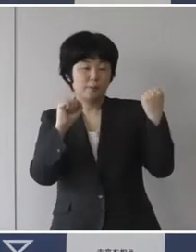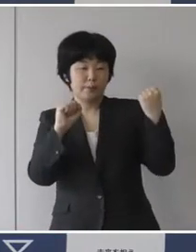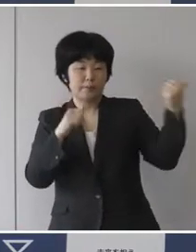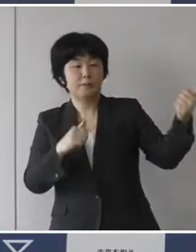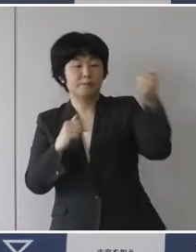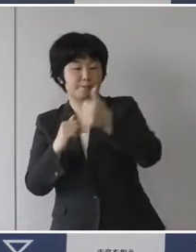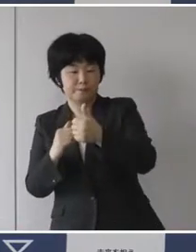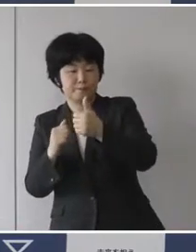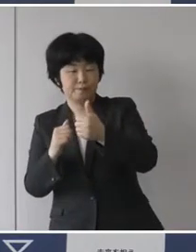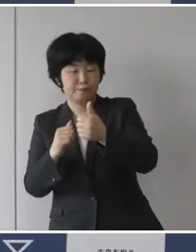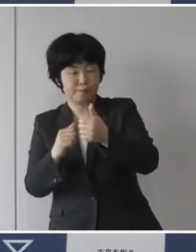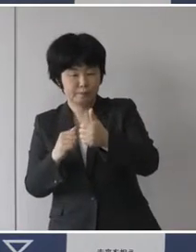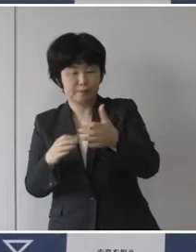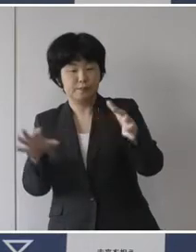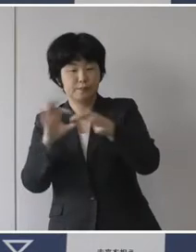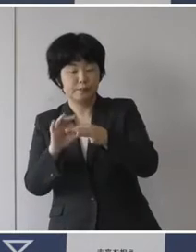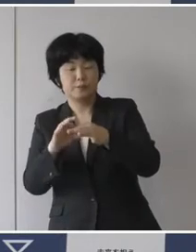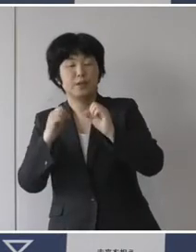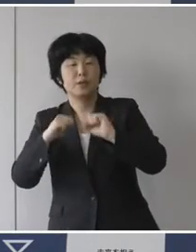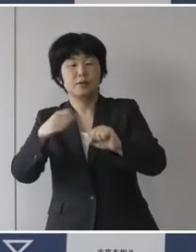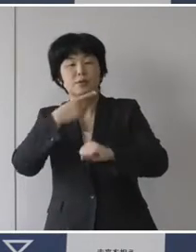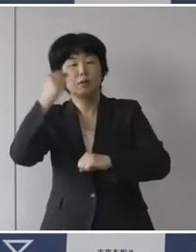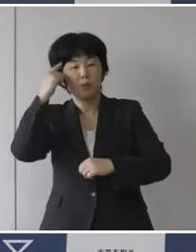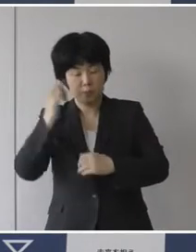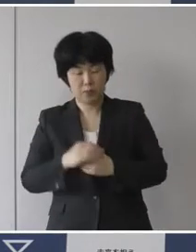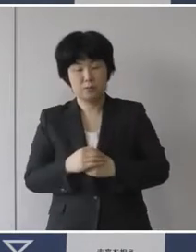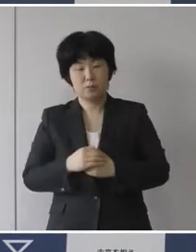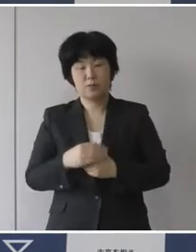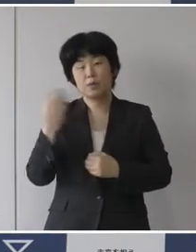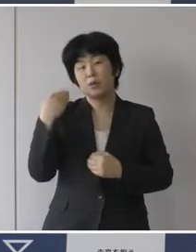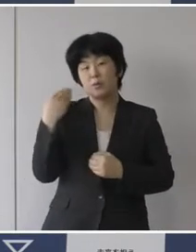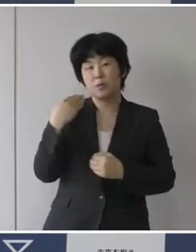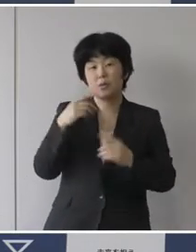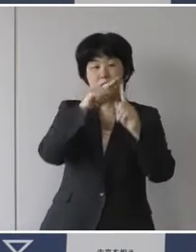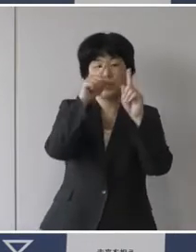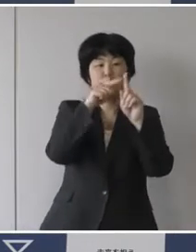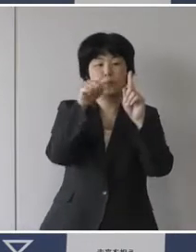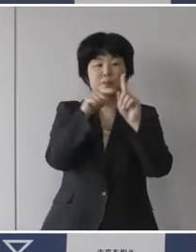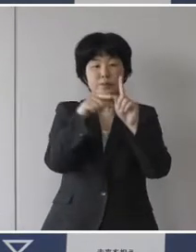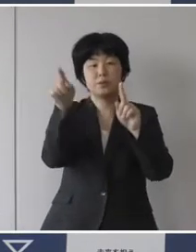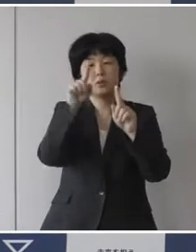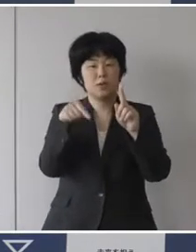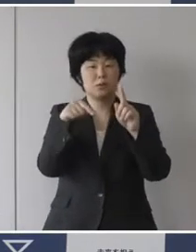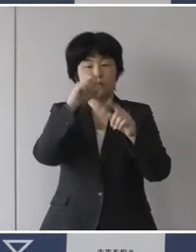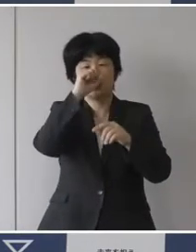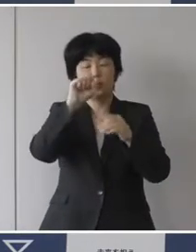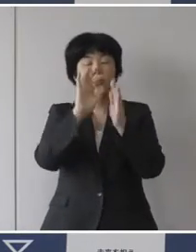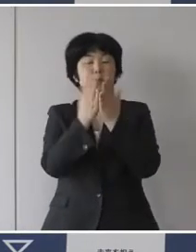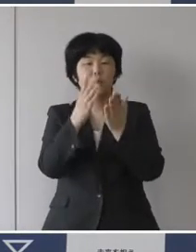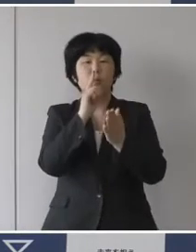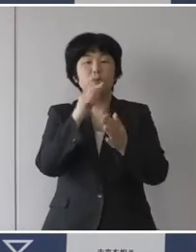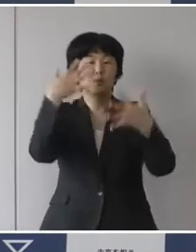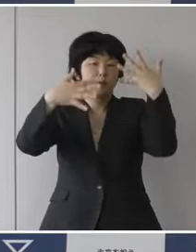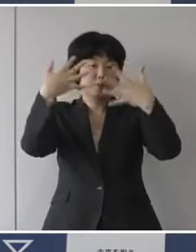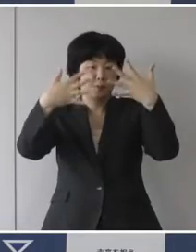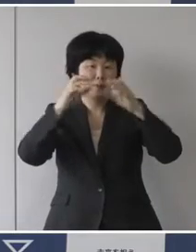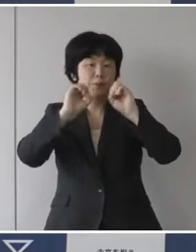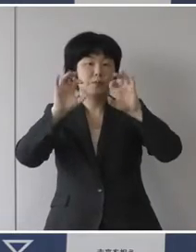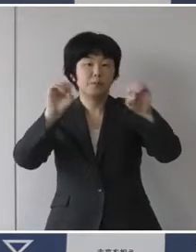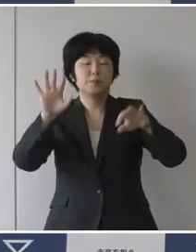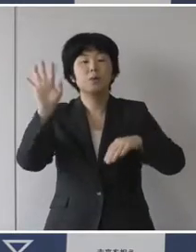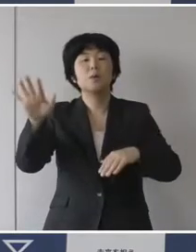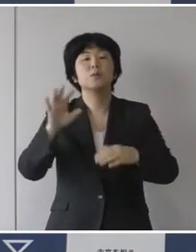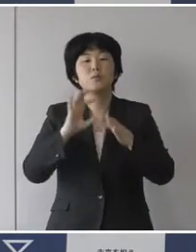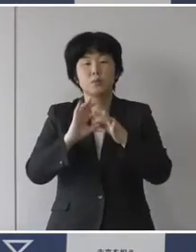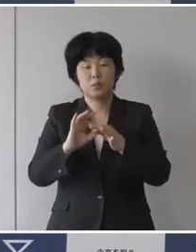にBS 吉本がすでに開局をしておりますので、その BS 吉本で配信をすることで